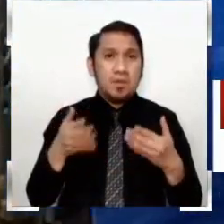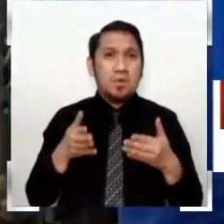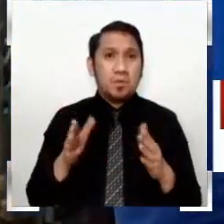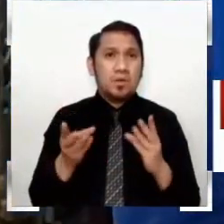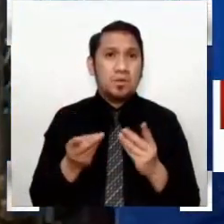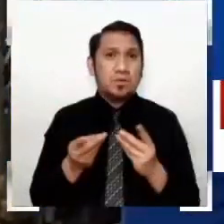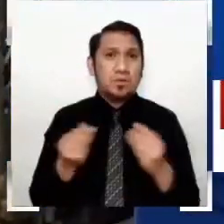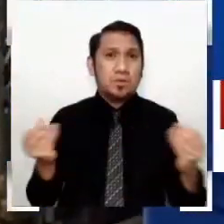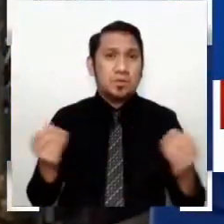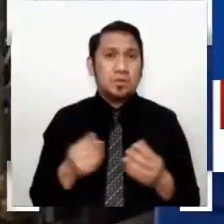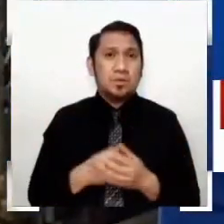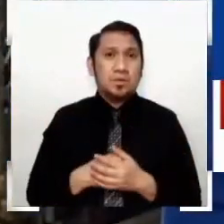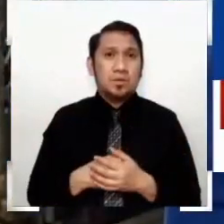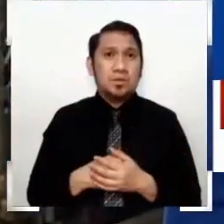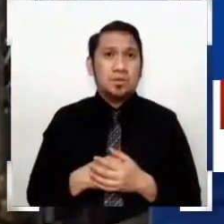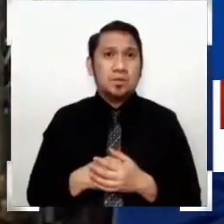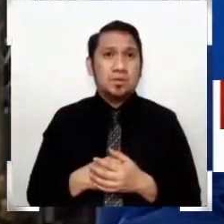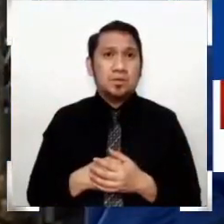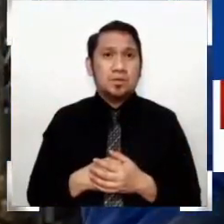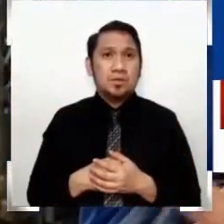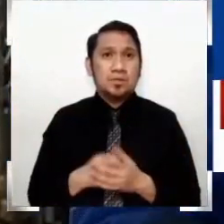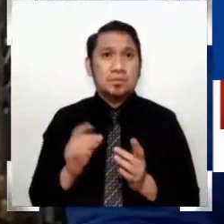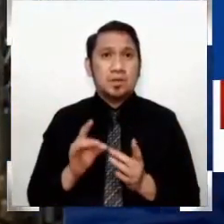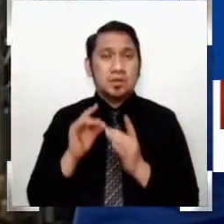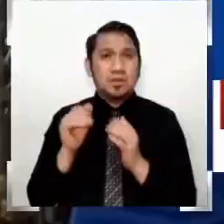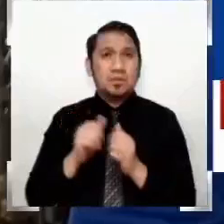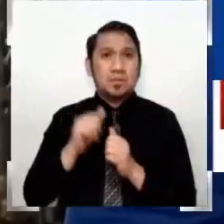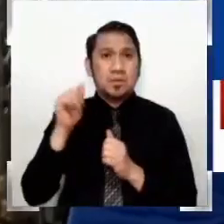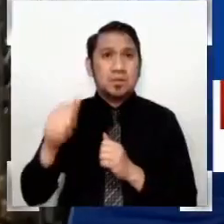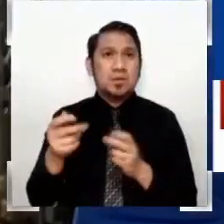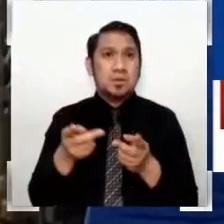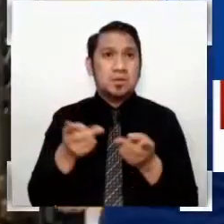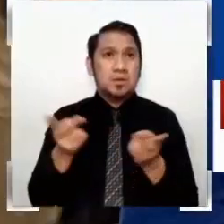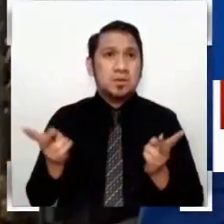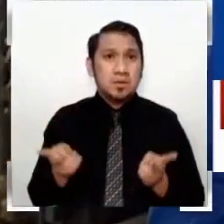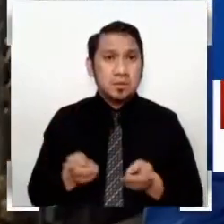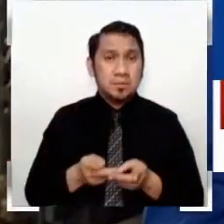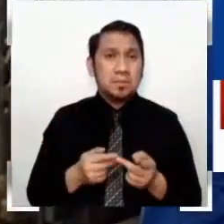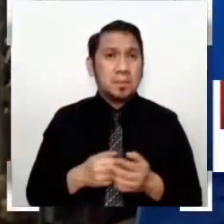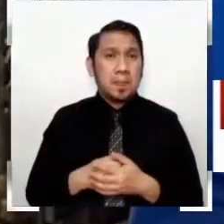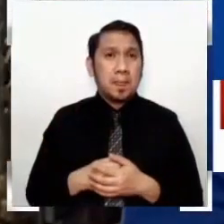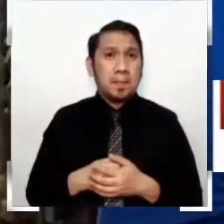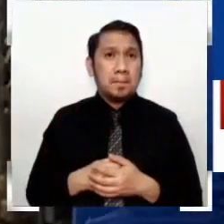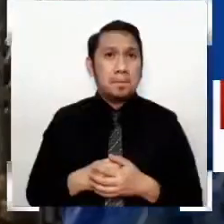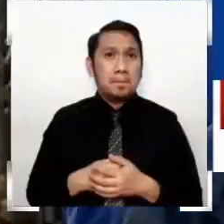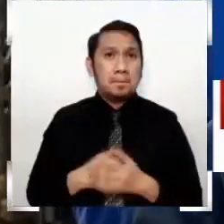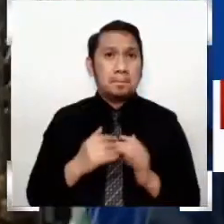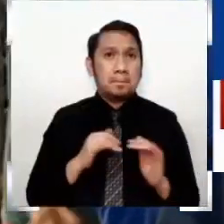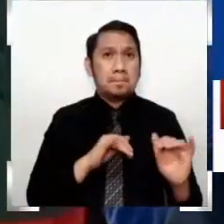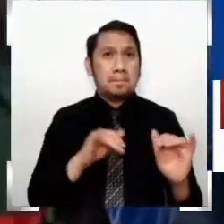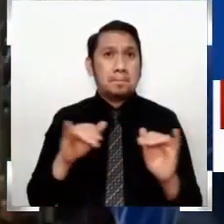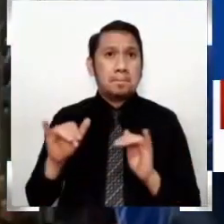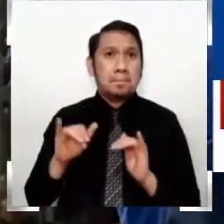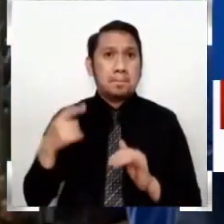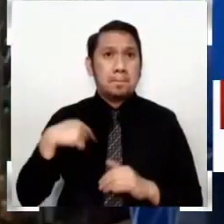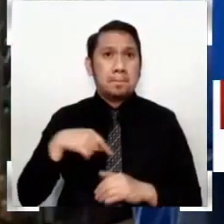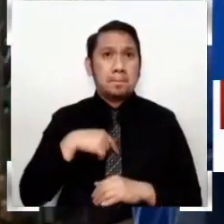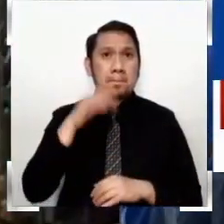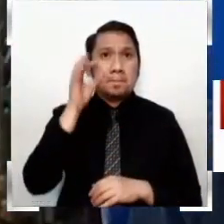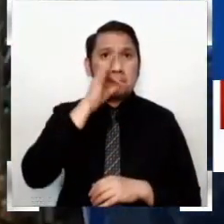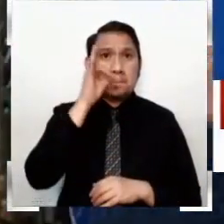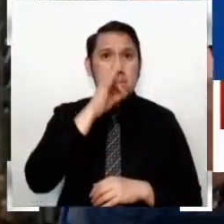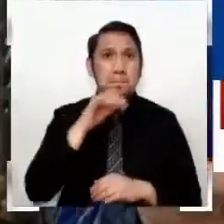Yung ating mga remote areas, pare-pareho tayo mga Pilipino, pare-pareho kalabutan natin. And